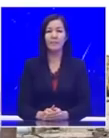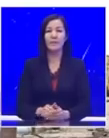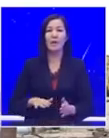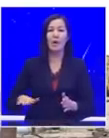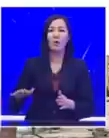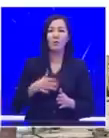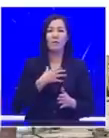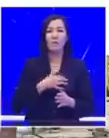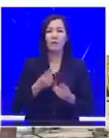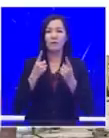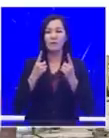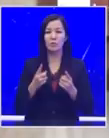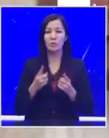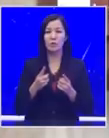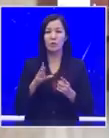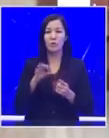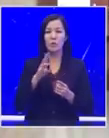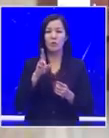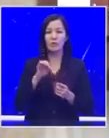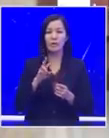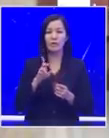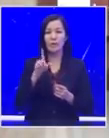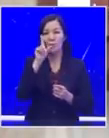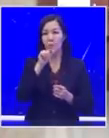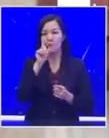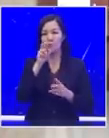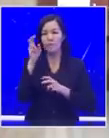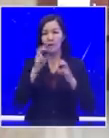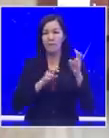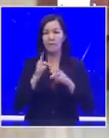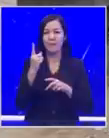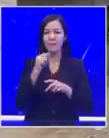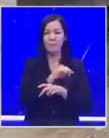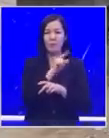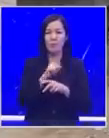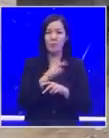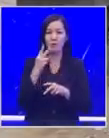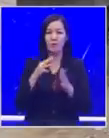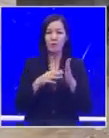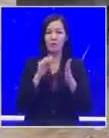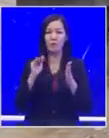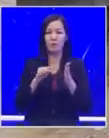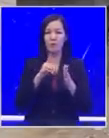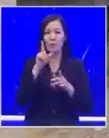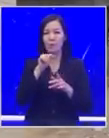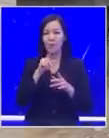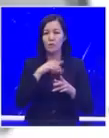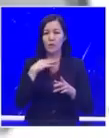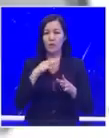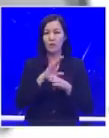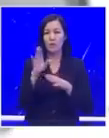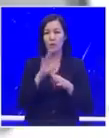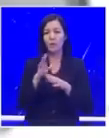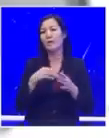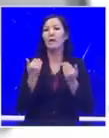Аудандағы маңызы жоғары кешеннің бірі Отан Гринфуд құс фабрикасы. Қуаттылығы жылына 29 мың тонна құс етін өндіруге қауқарлы. Қазір